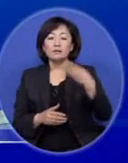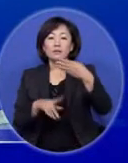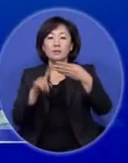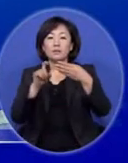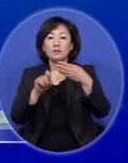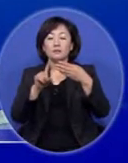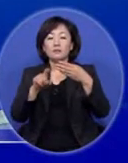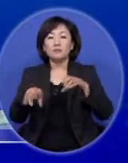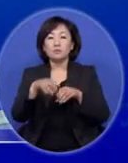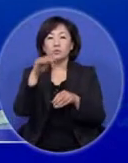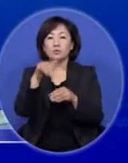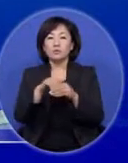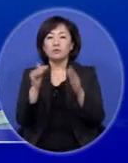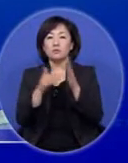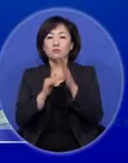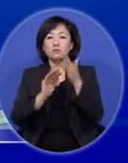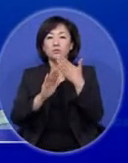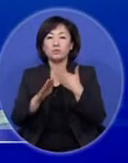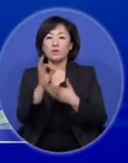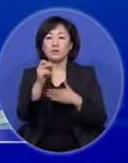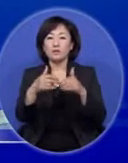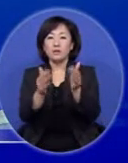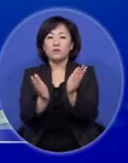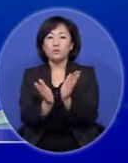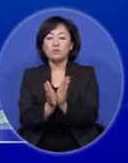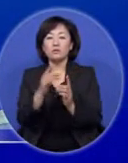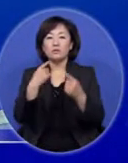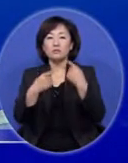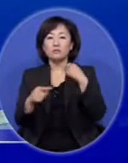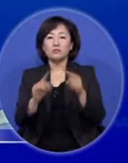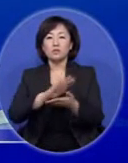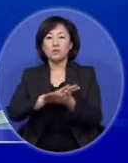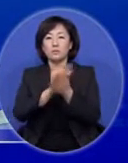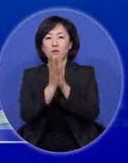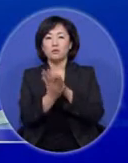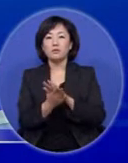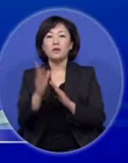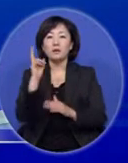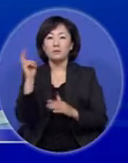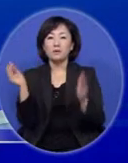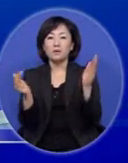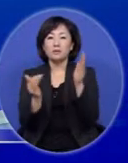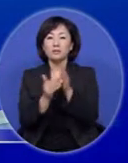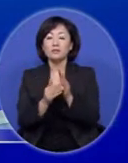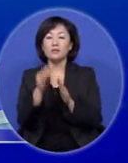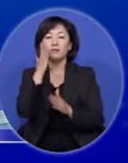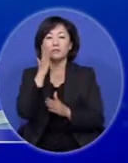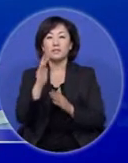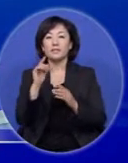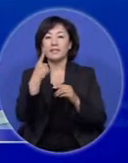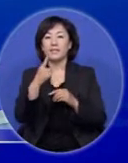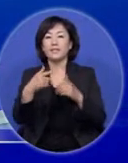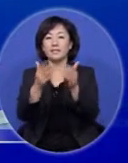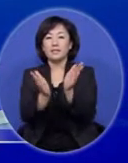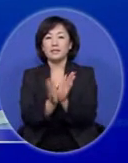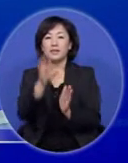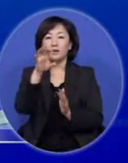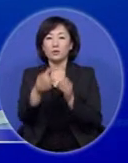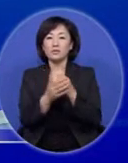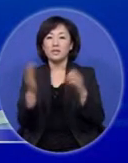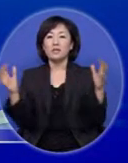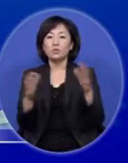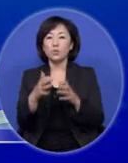4.12 총선 이후 울산 지역 야권의 정치 지형에도 변화 조짐이 나타나고 있습니다. 울산 지역 제1야당 위치를